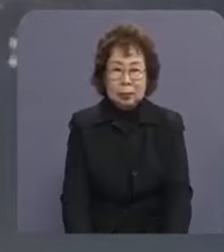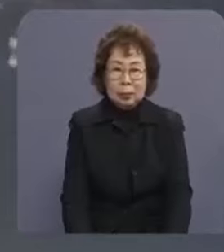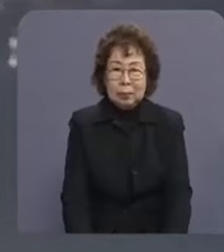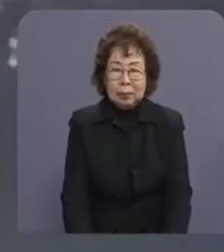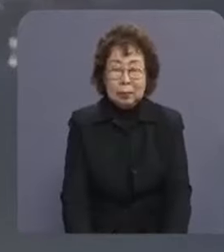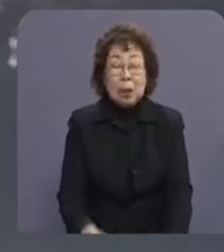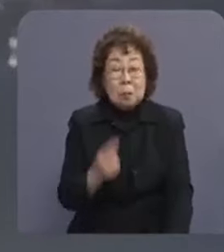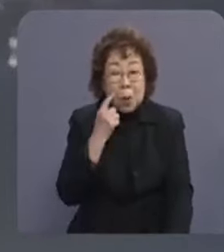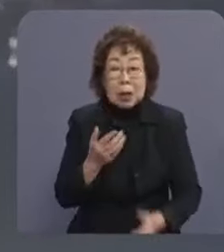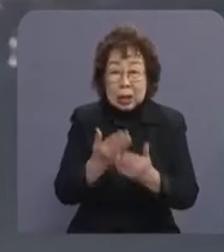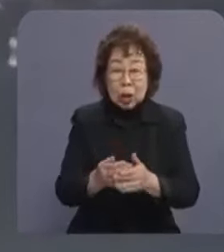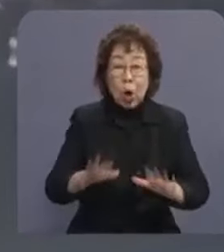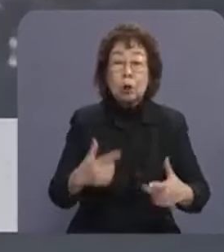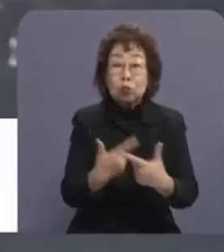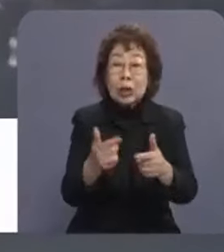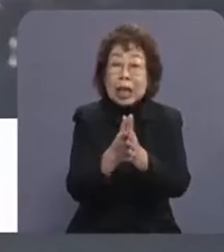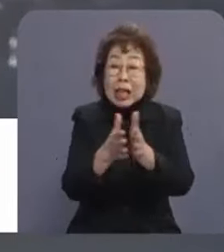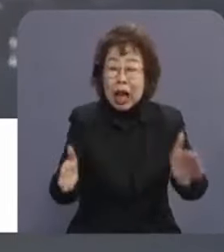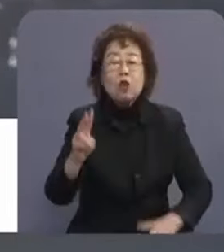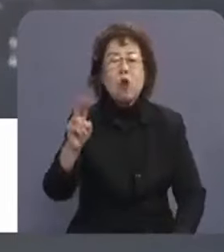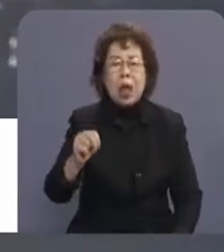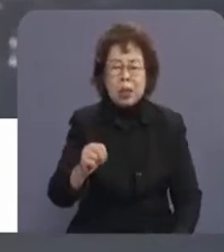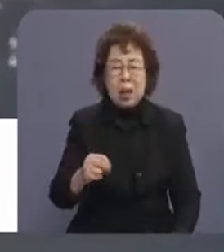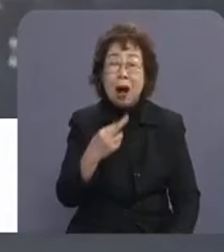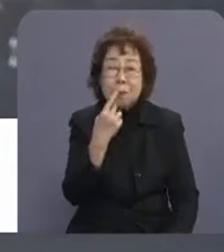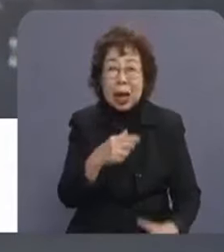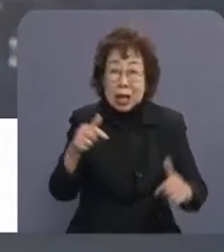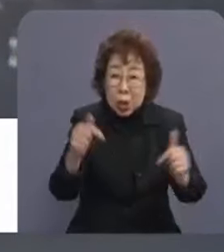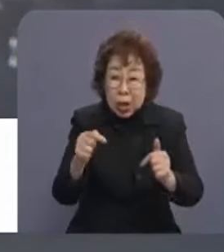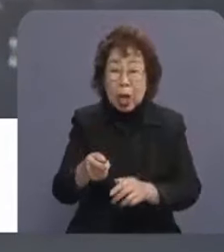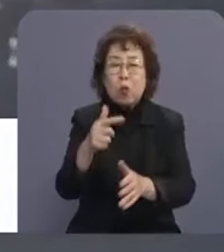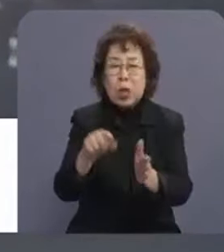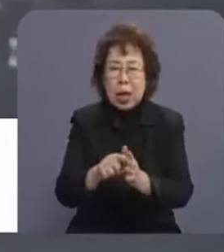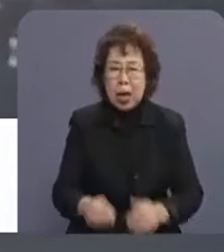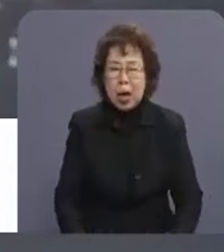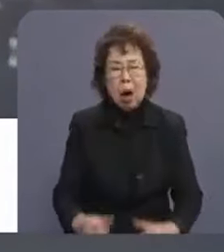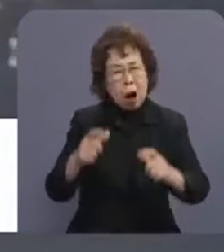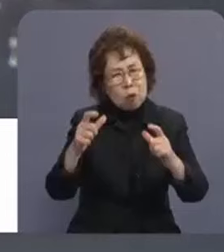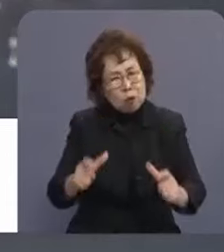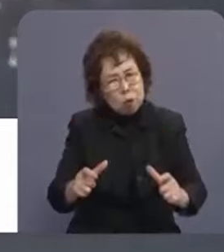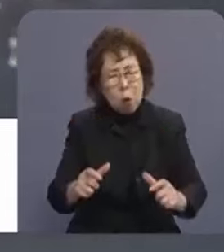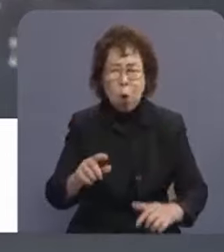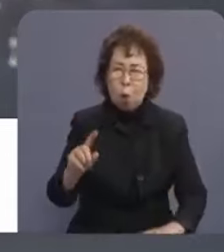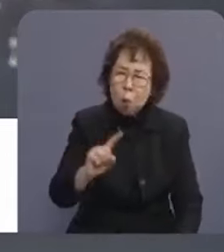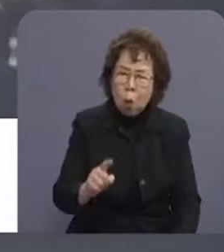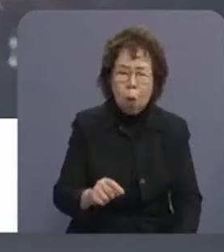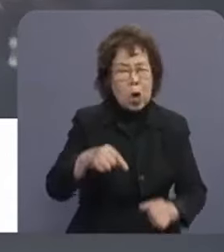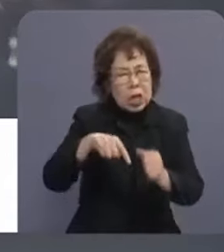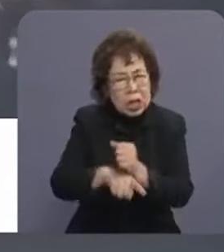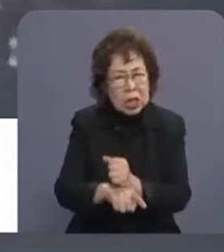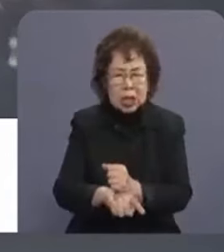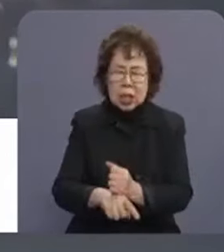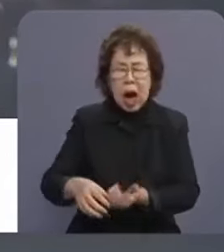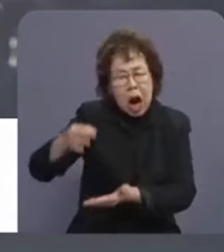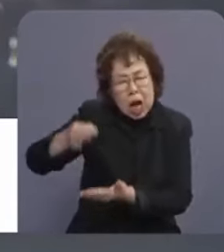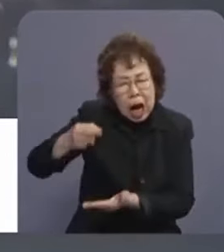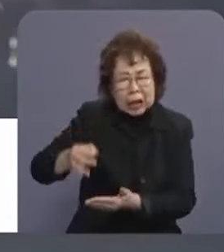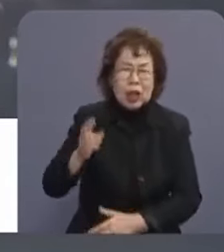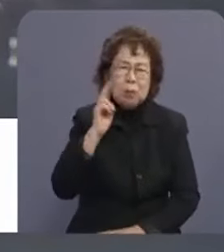자 방금 보신 대로 오늘 부산에서 개막한 UN 플라스틱 협약 협상 위원회는 규모면 물론 의미와 가치